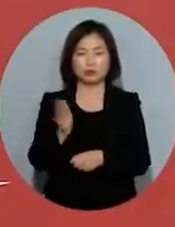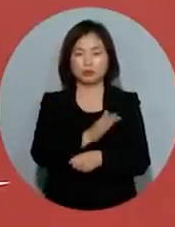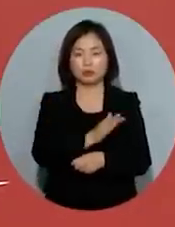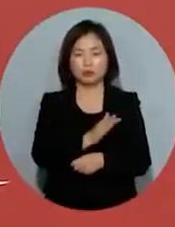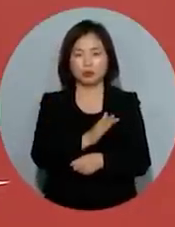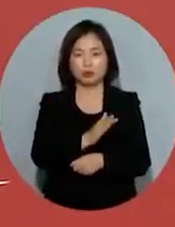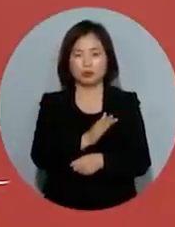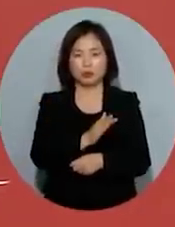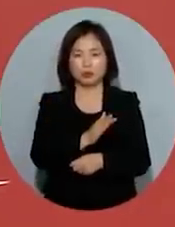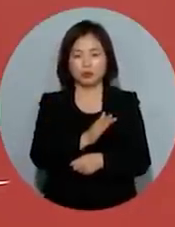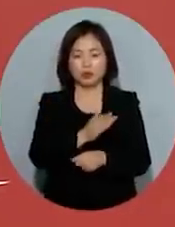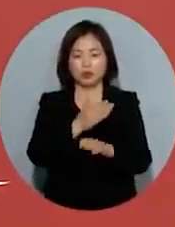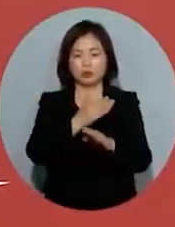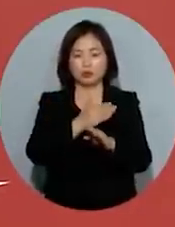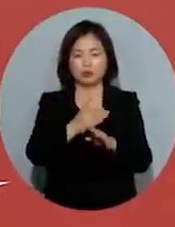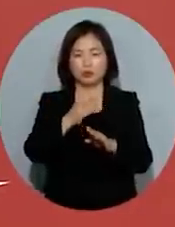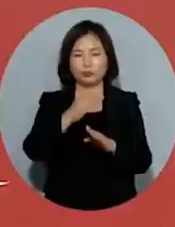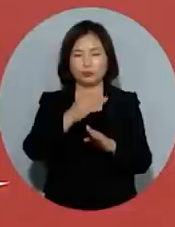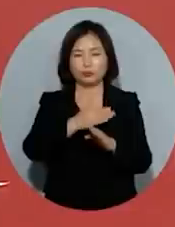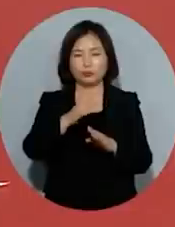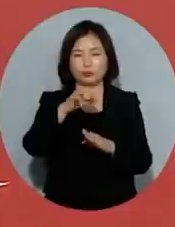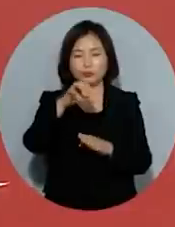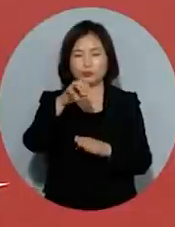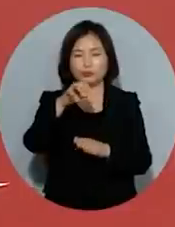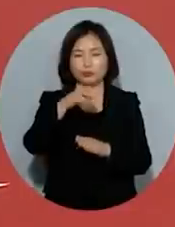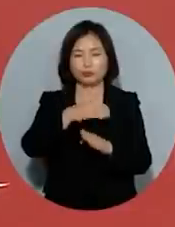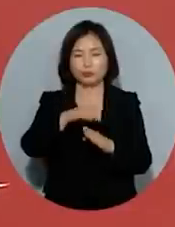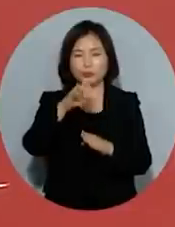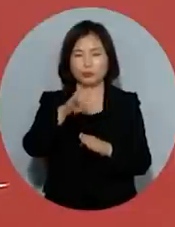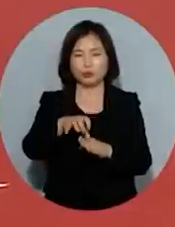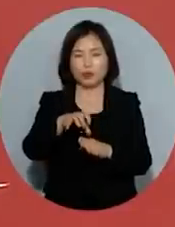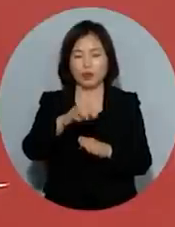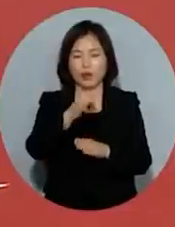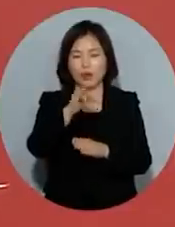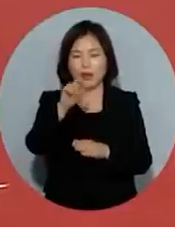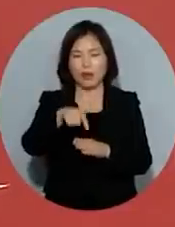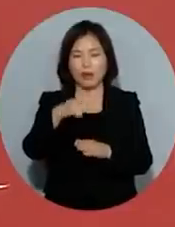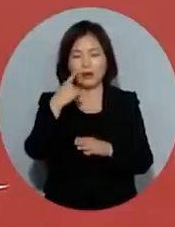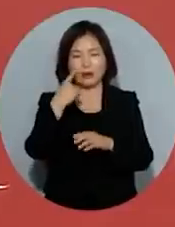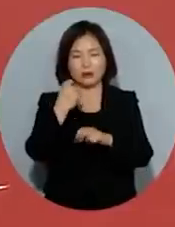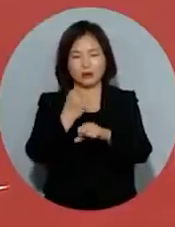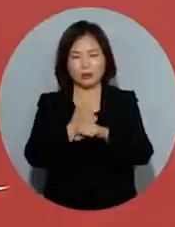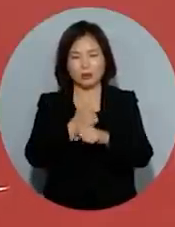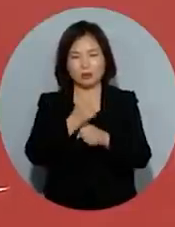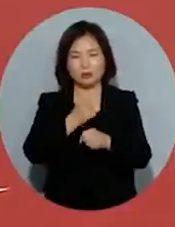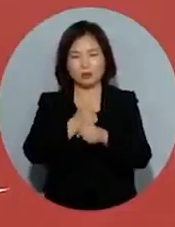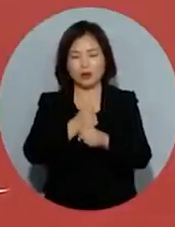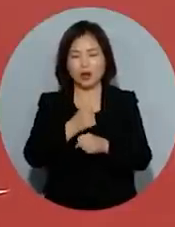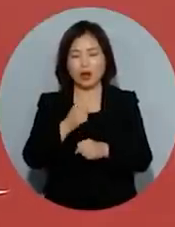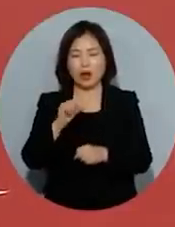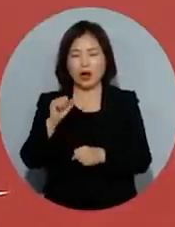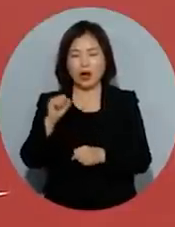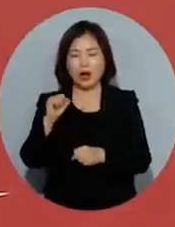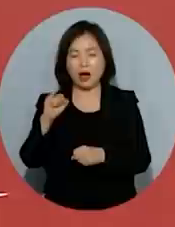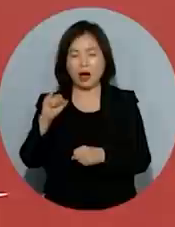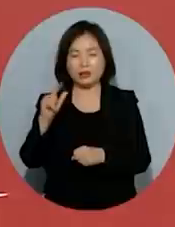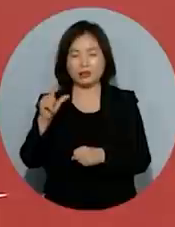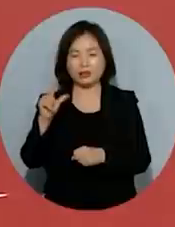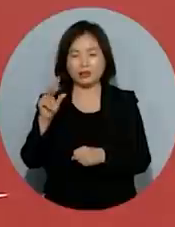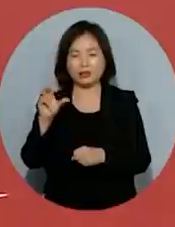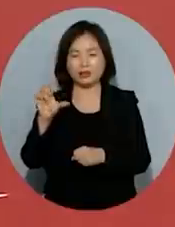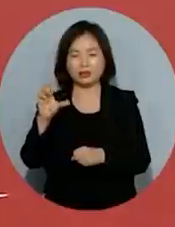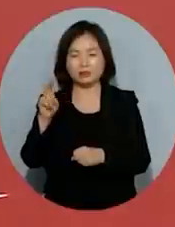북이 자위를 위해서 한다면 핵 개발만 하면 되지 왜 ICBM까지